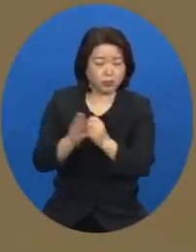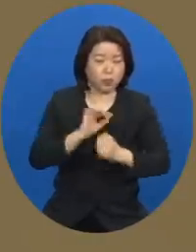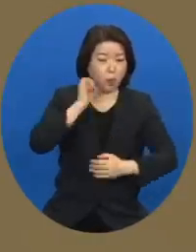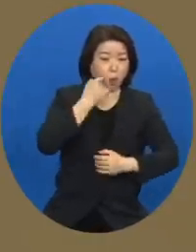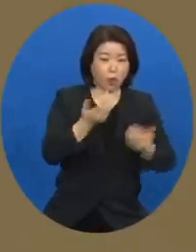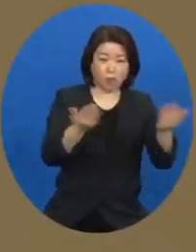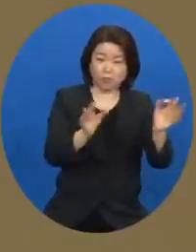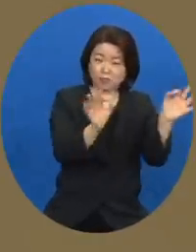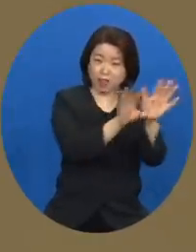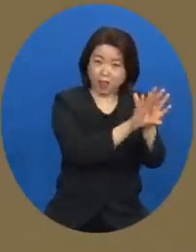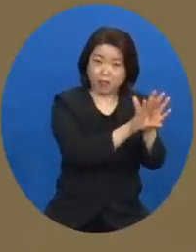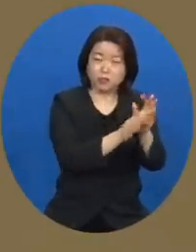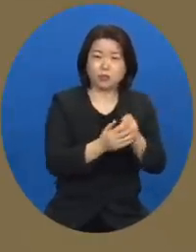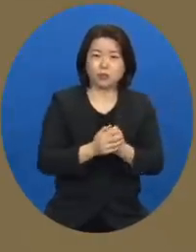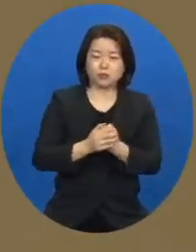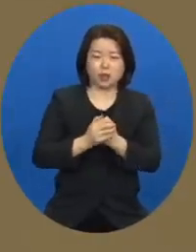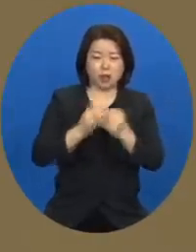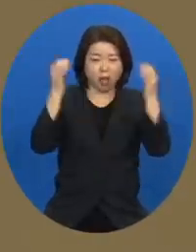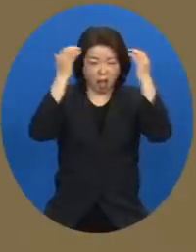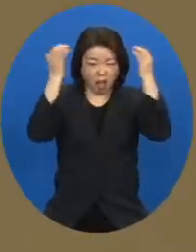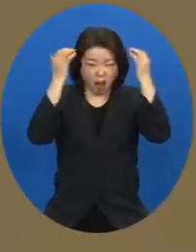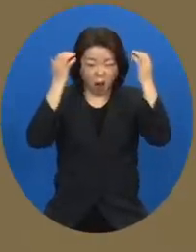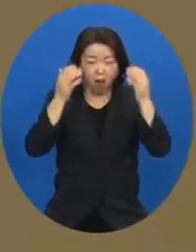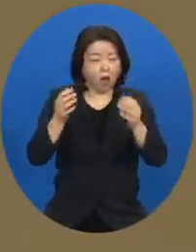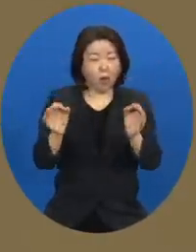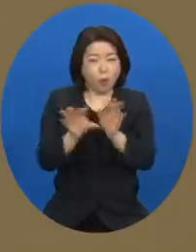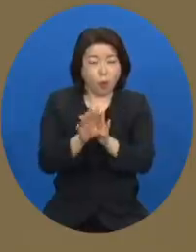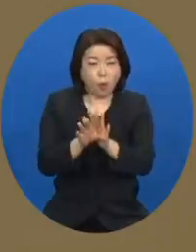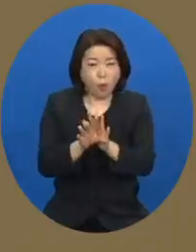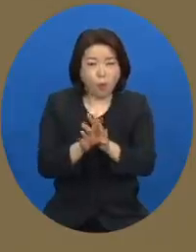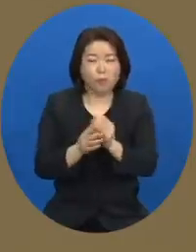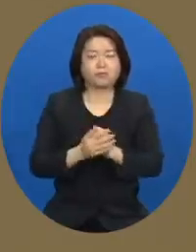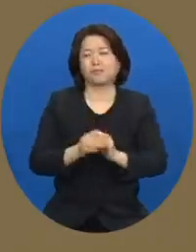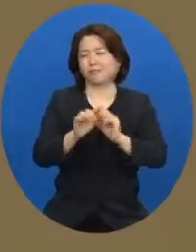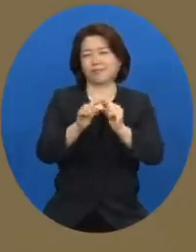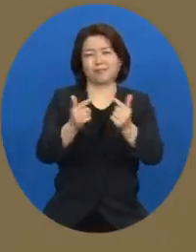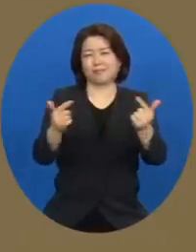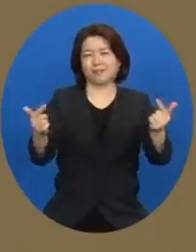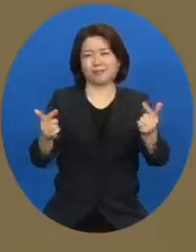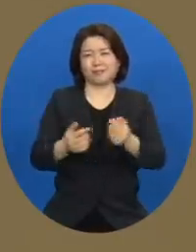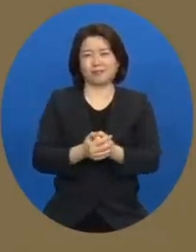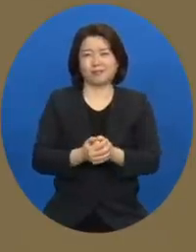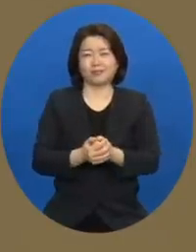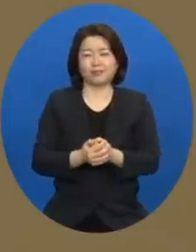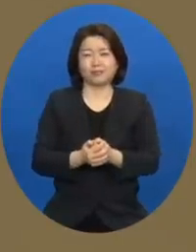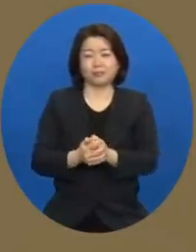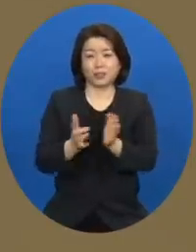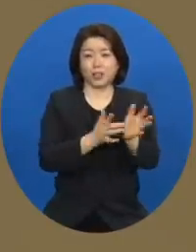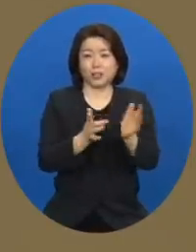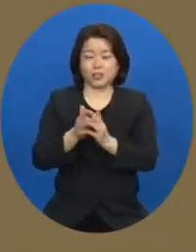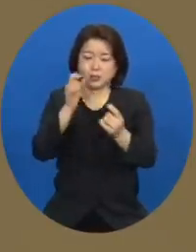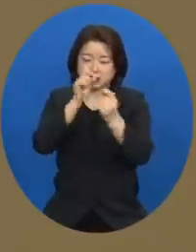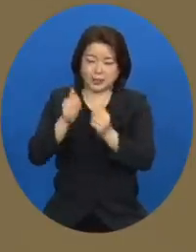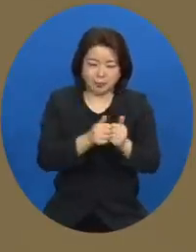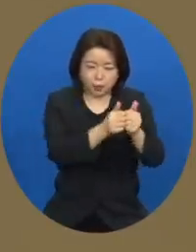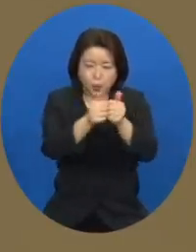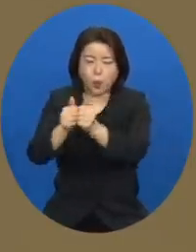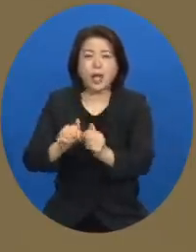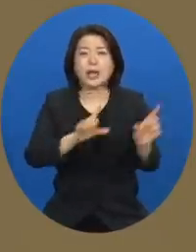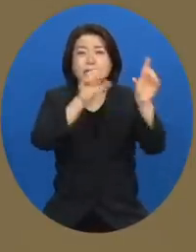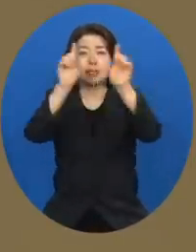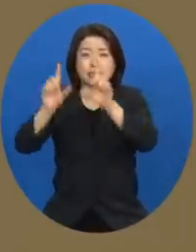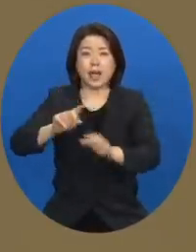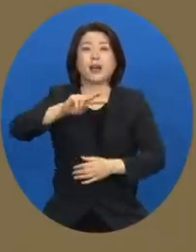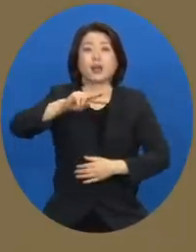어려운 일도 사라지고 고난도 없어지는가? 그렇지 않습니다. 예수님과 친밀히 동행하는 삶을